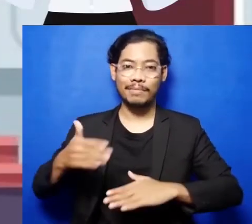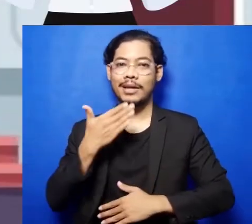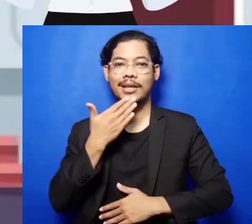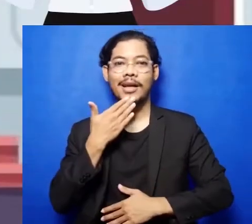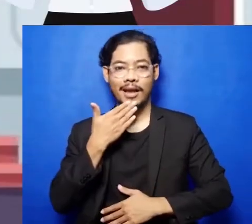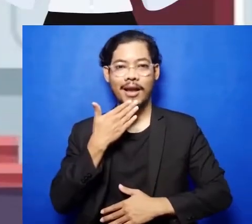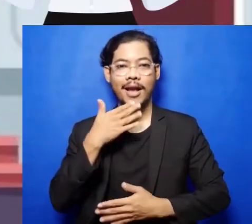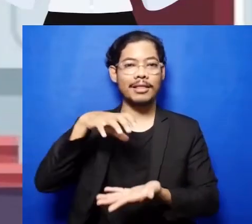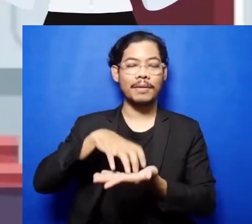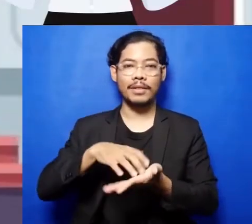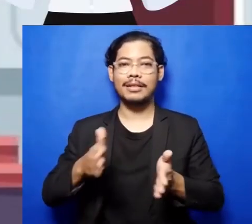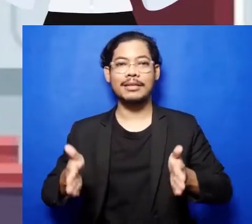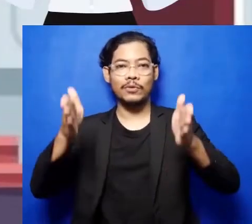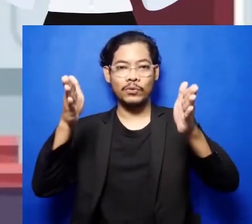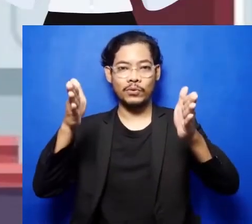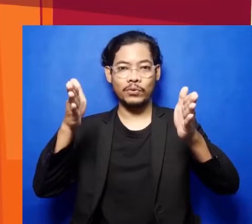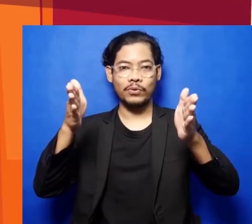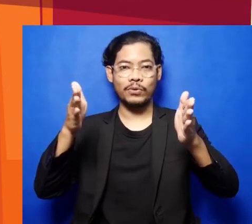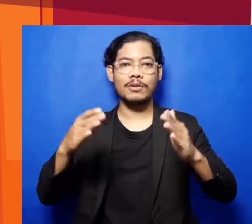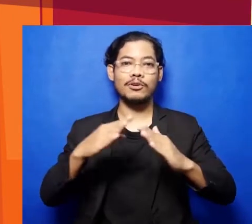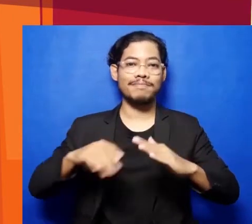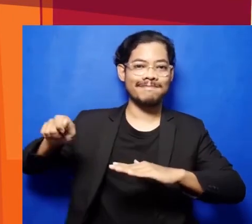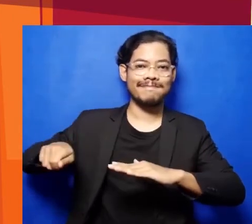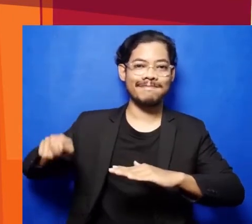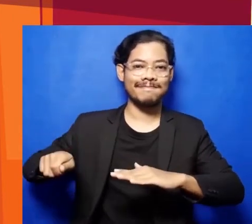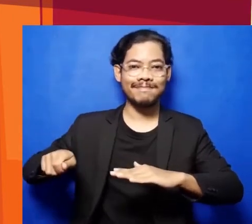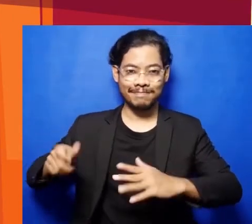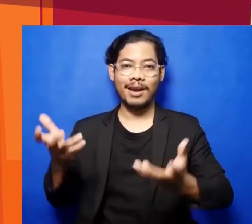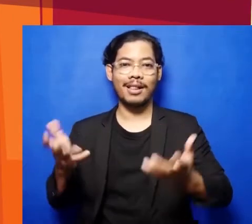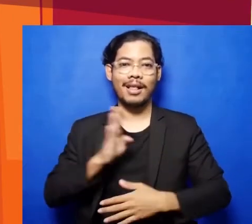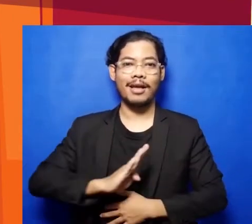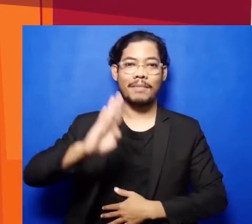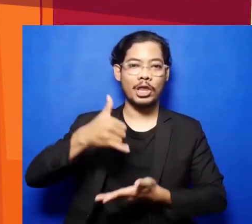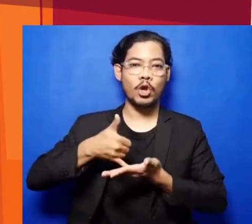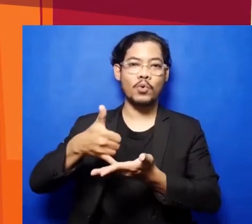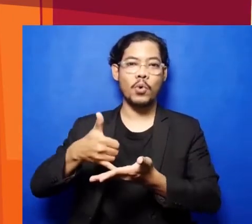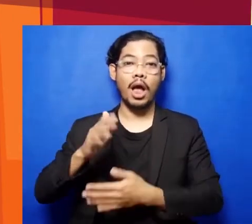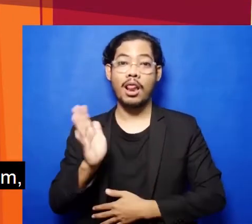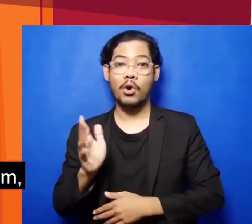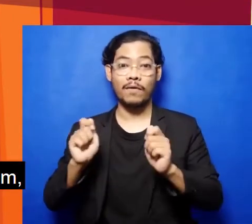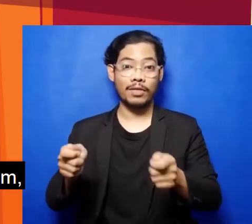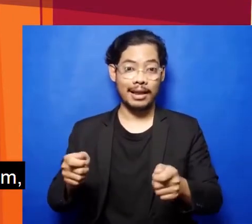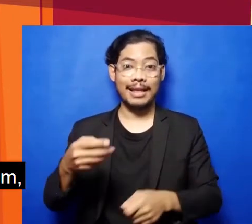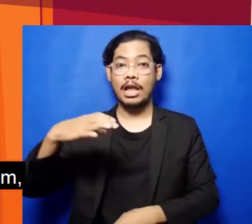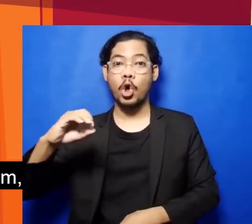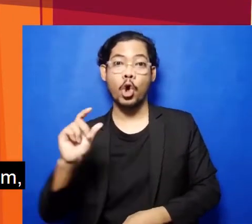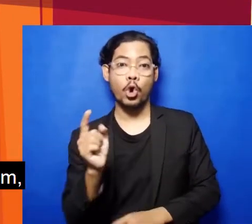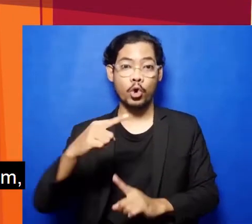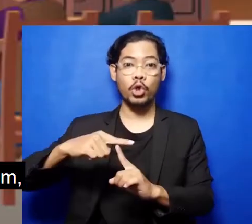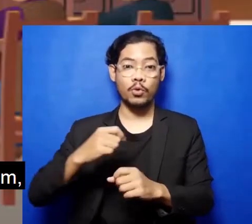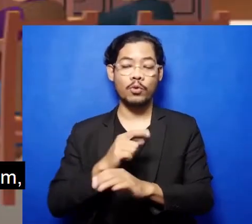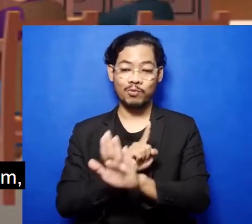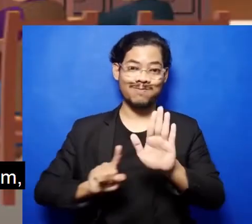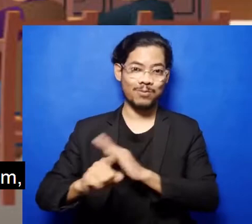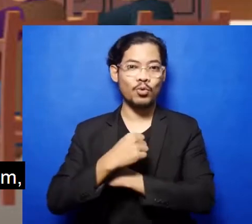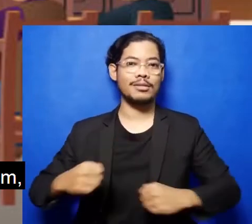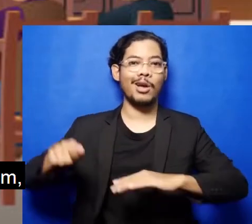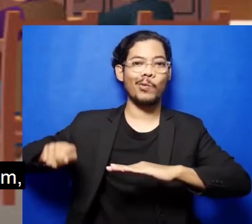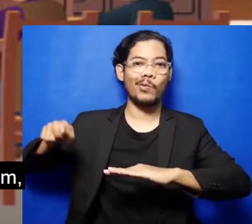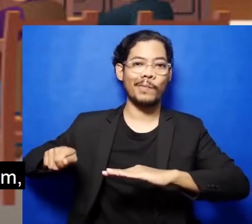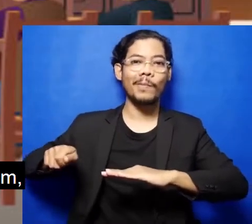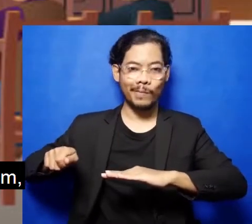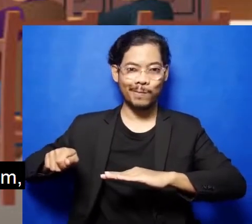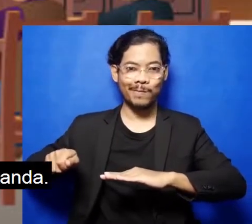elaksana aki secara biasa neng e kantor Pangadilan Agama Situbondo. manabi pancenengan ebek kele sareng